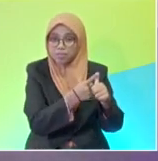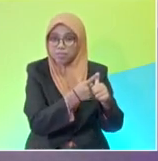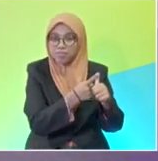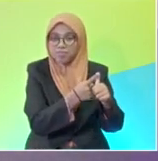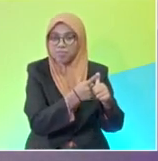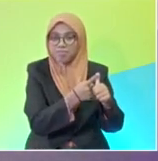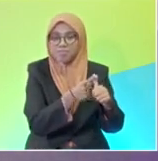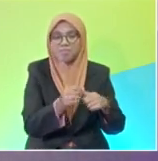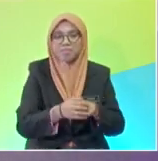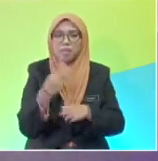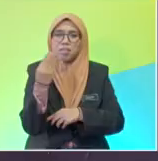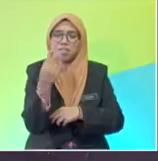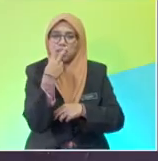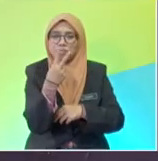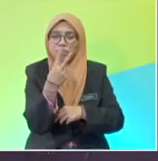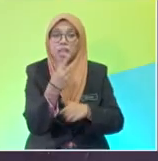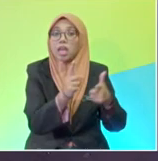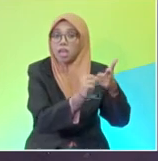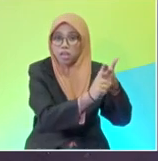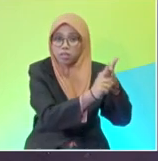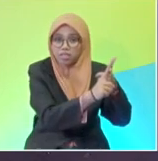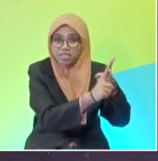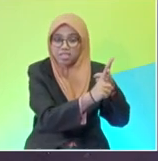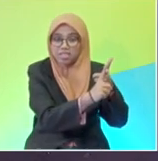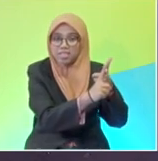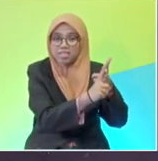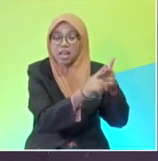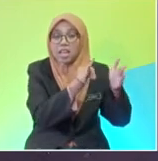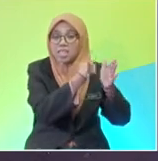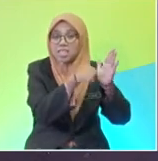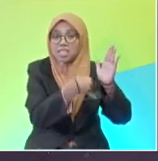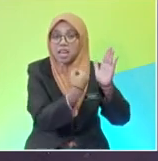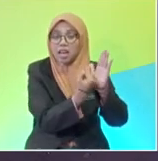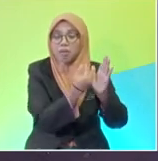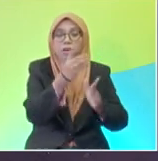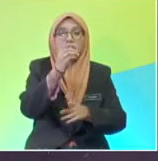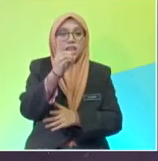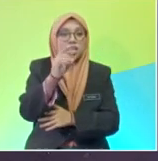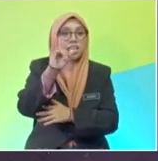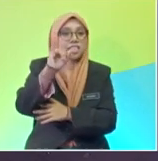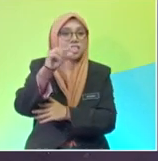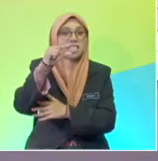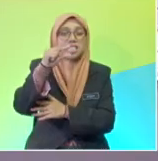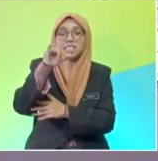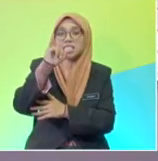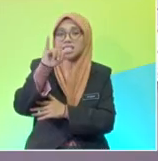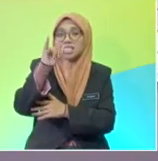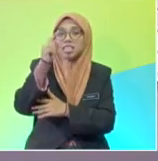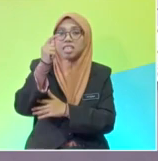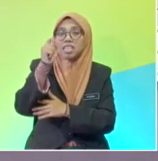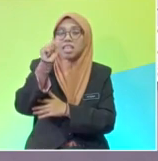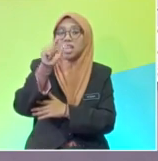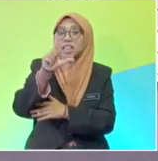Betul. Kita biasa tengok. Dan jam yang kedua ialah jam digital. Jam digital